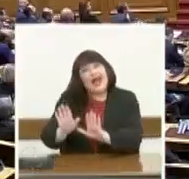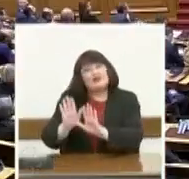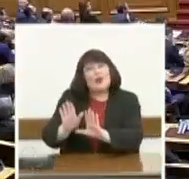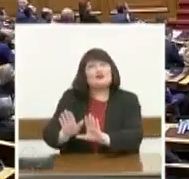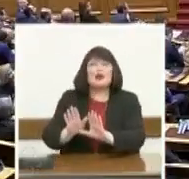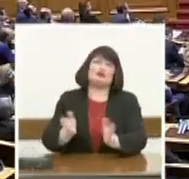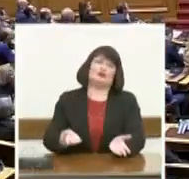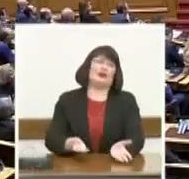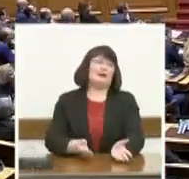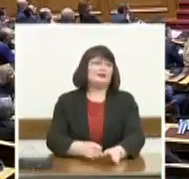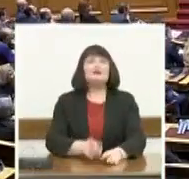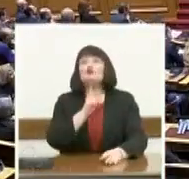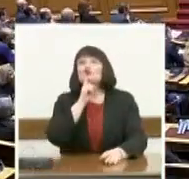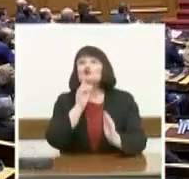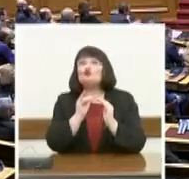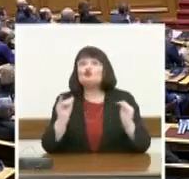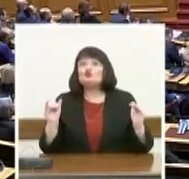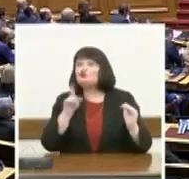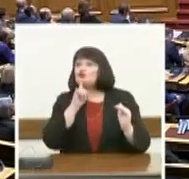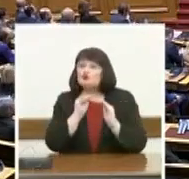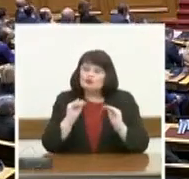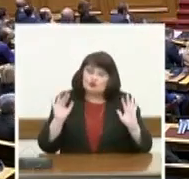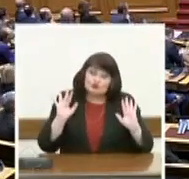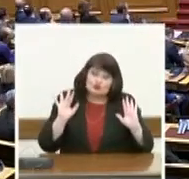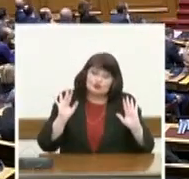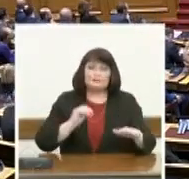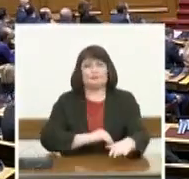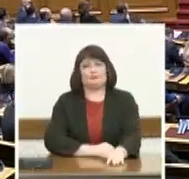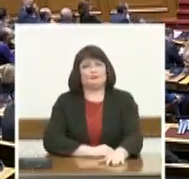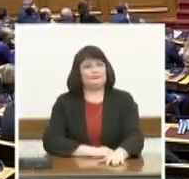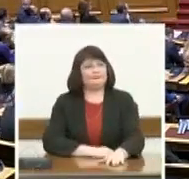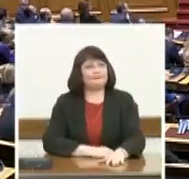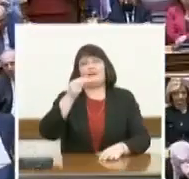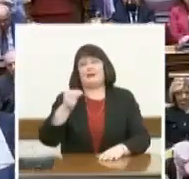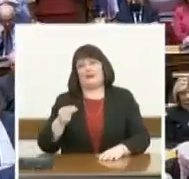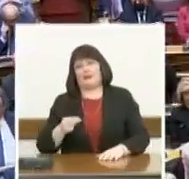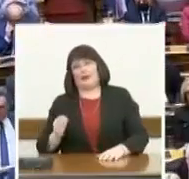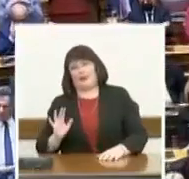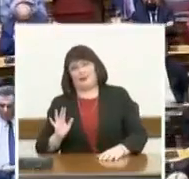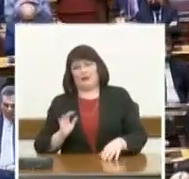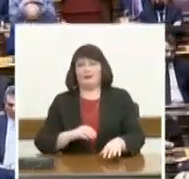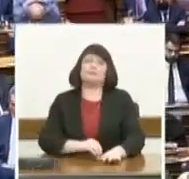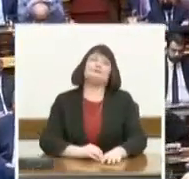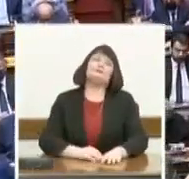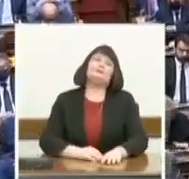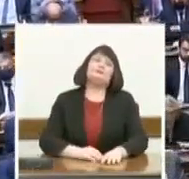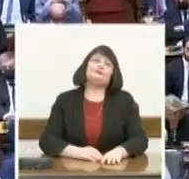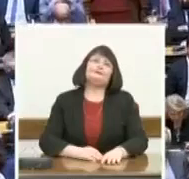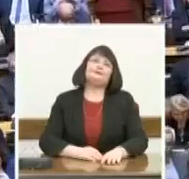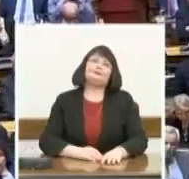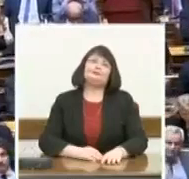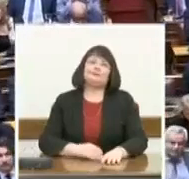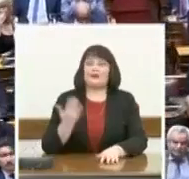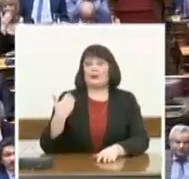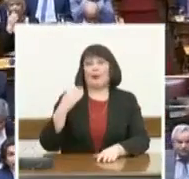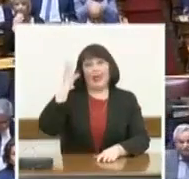δικαιολογημένος θυμός των συγγενών των θυμάτων δεν δικαιολογεί τέτοιου είδους συμπεριφορές. Πουθενά δεν μιλάει για μηχανοδηγούς, μιλάει για τους συγγενείς των θυμάτων,